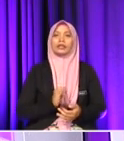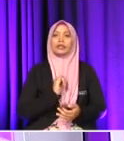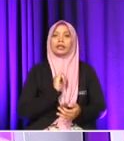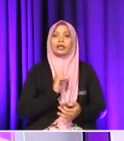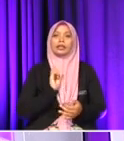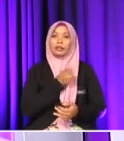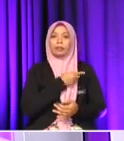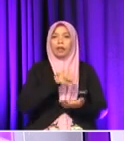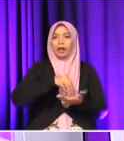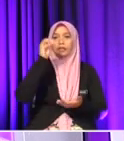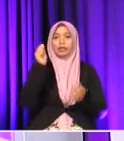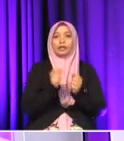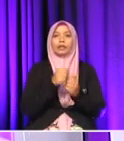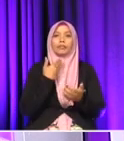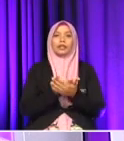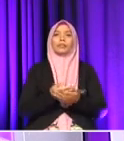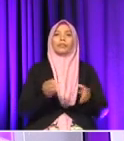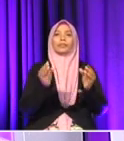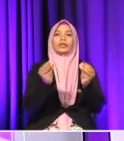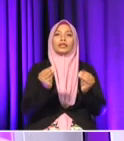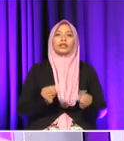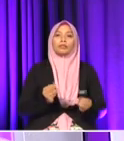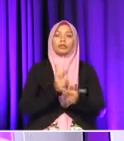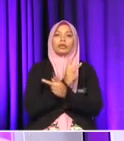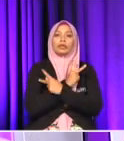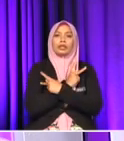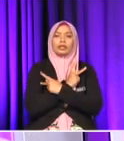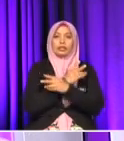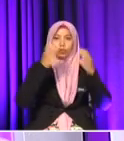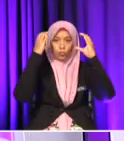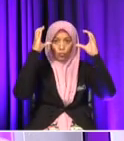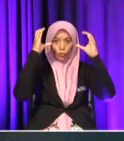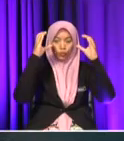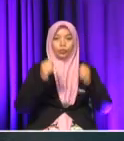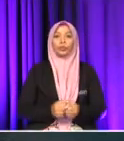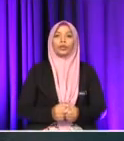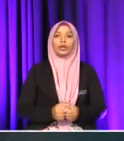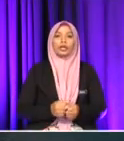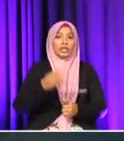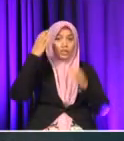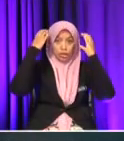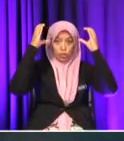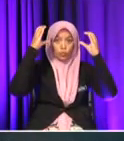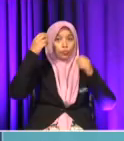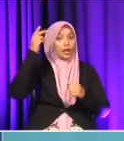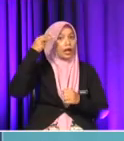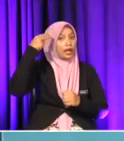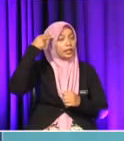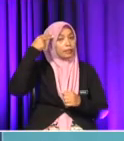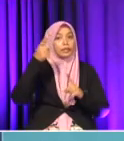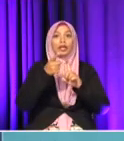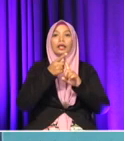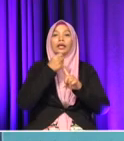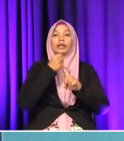dengan itu saya mengucapkan ribuan terima kasih kepada guru penyampai kita hari ini yaitu cego Abdul Halim mau uang dari SMC